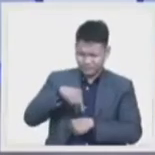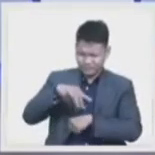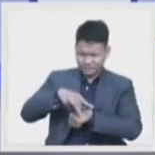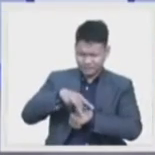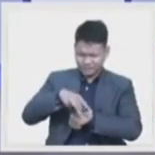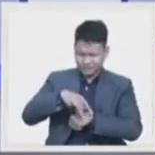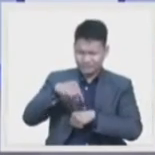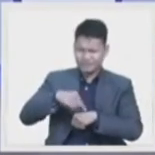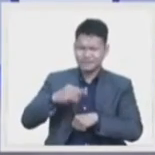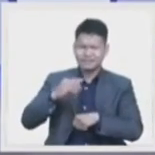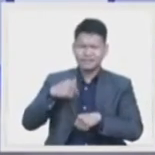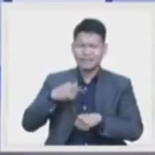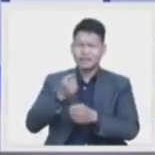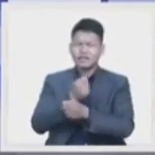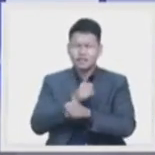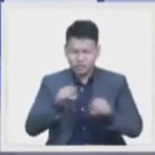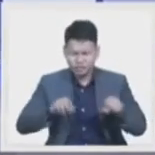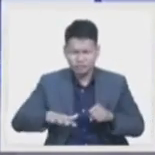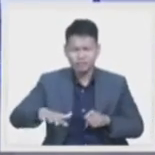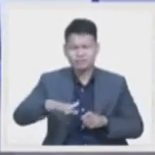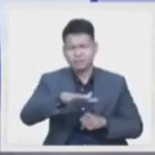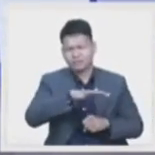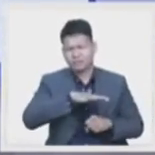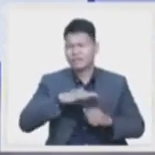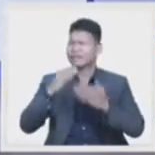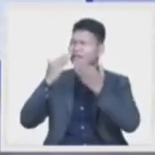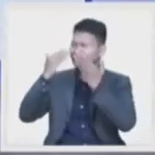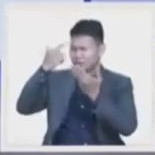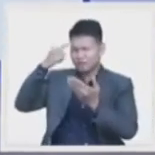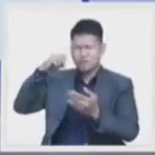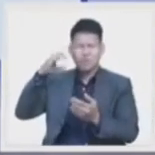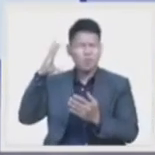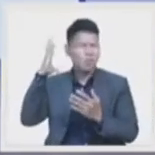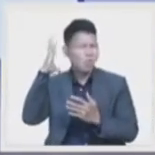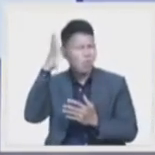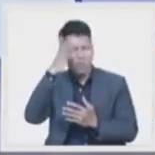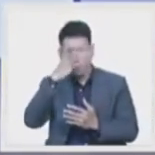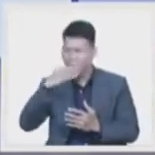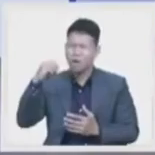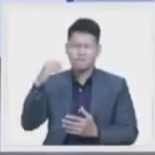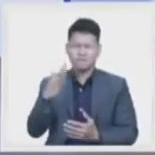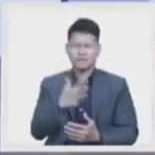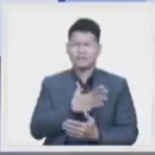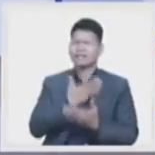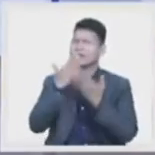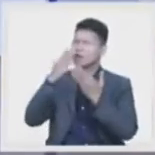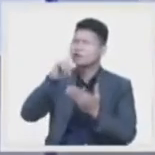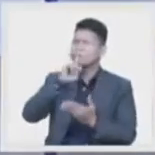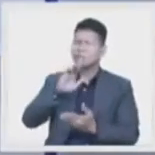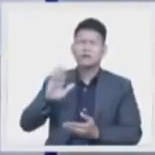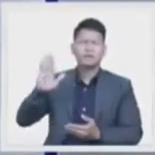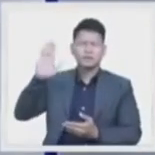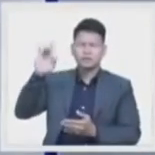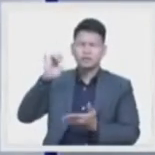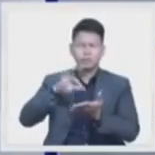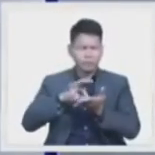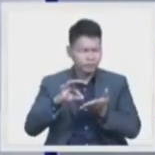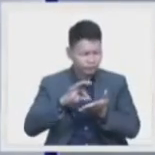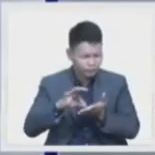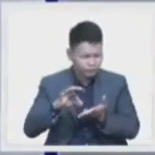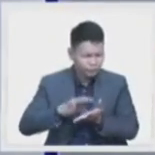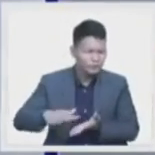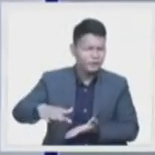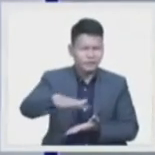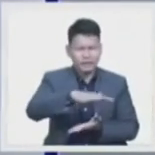sa paglukat ka namo. Ginoo, salamat nining kay bulungan nga grasya o salamat sa pagsaad nga mapasaylo ang among